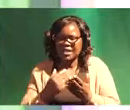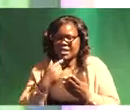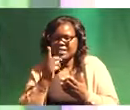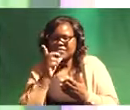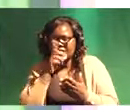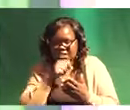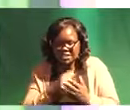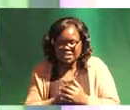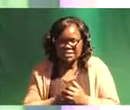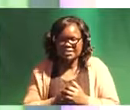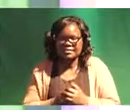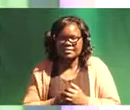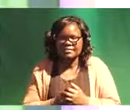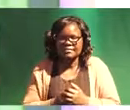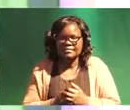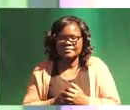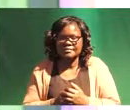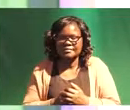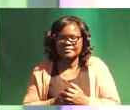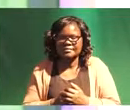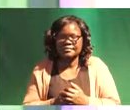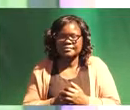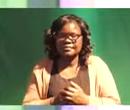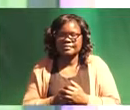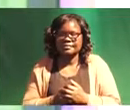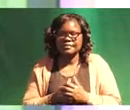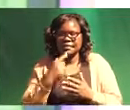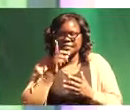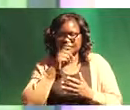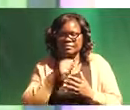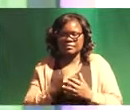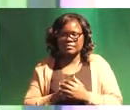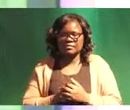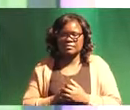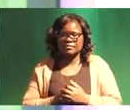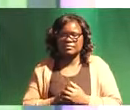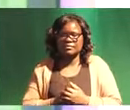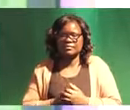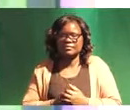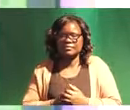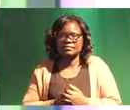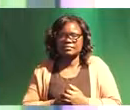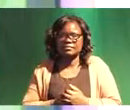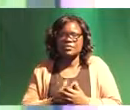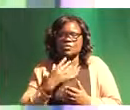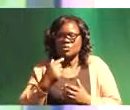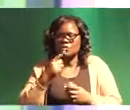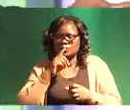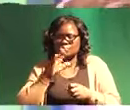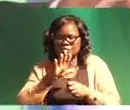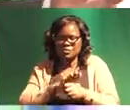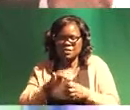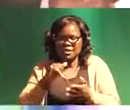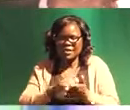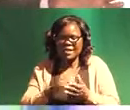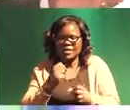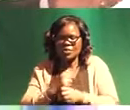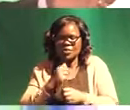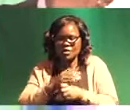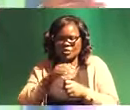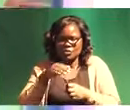ameniambia. Tayari alikuwa ameniambia hiyo maneno yote. Na mimi nataka niwahakikishie hiyo kazi